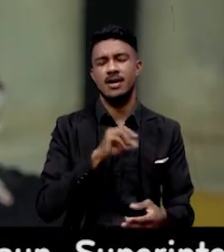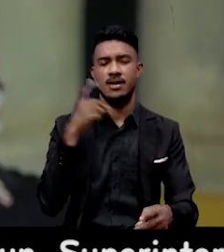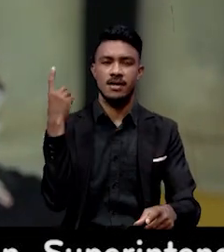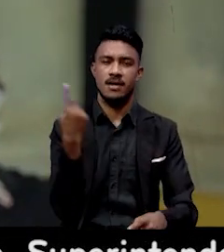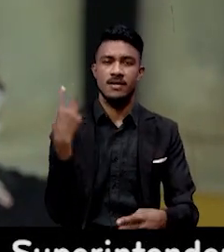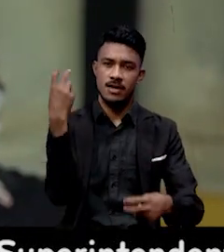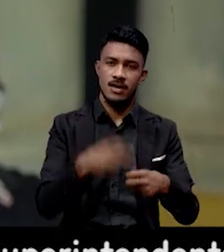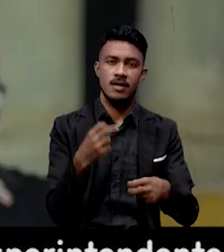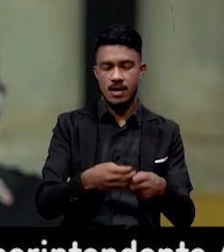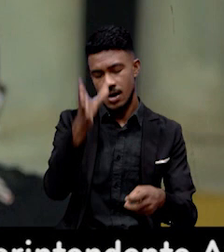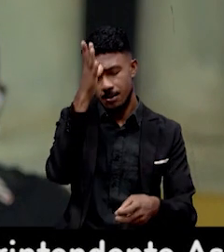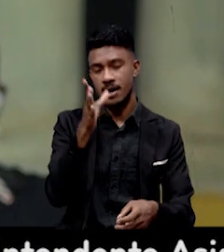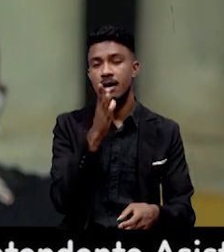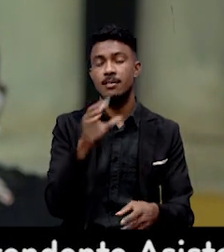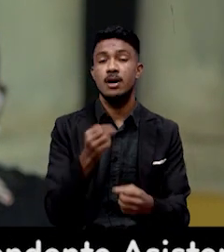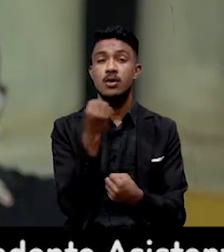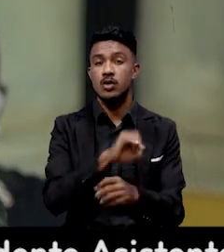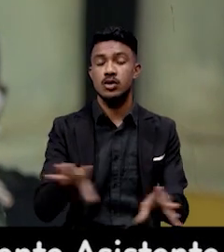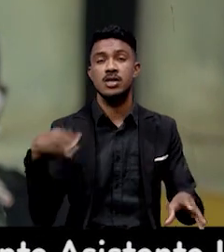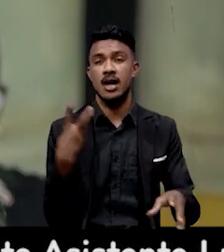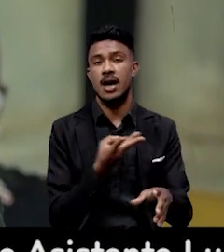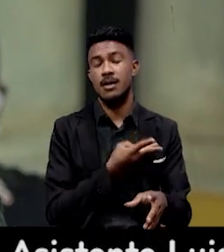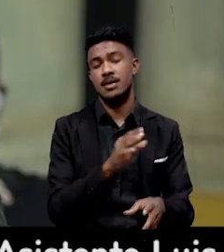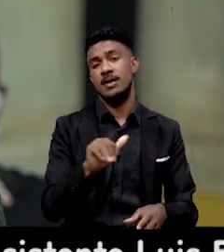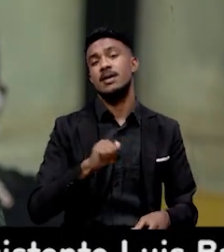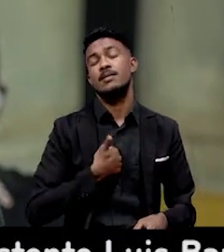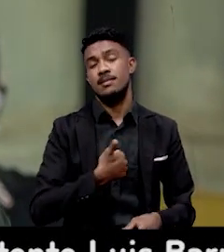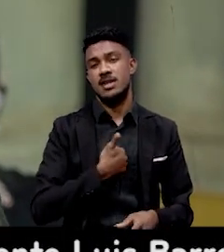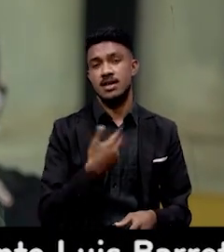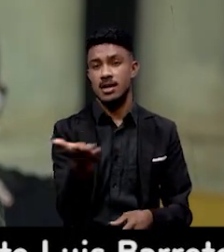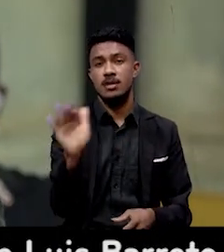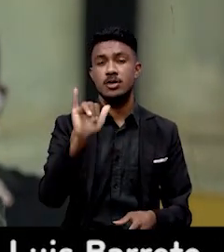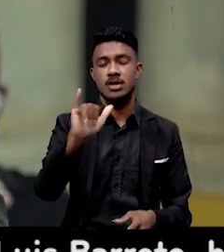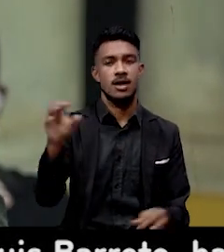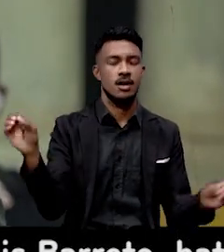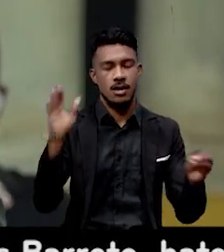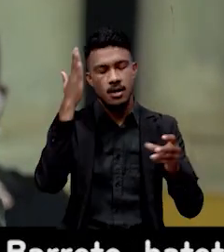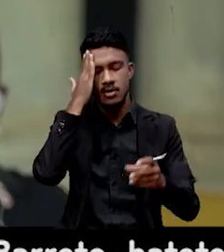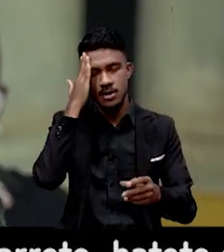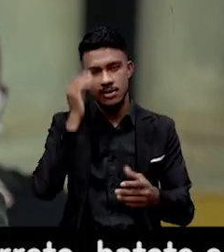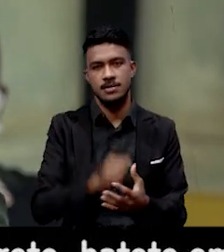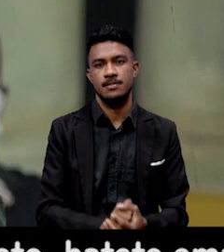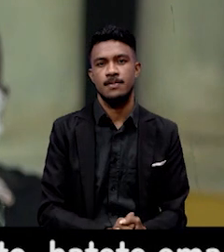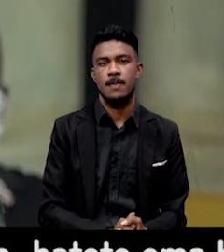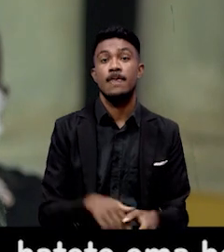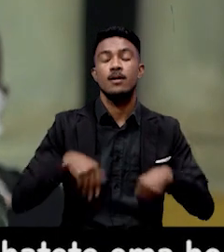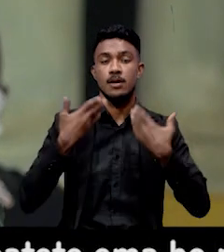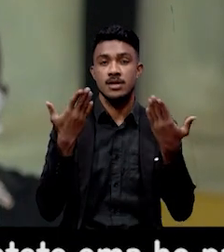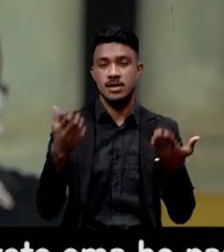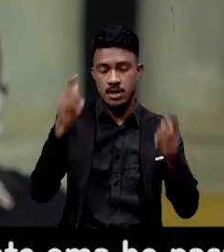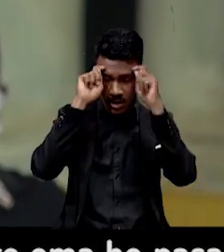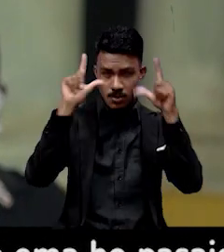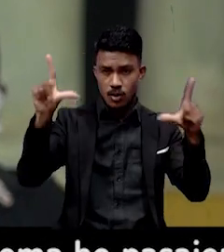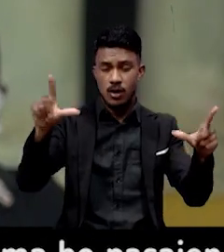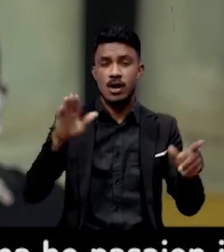nia pa mate gu si kela ami asane, ami nina falo, ira ne ito bot sira lare kunyese. Oi sa, timor atu